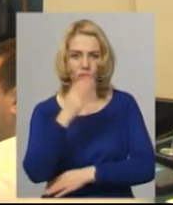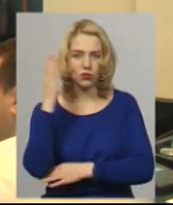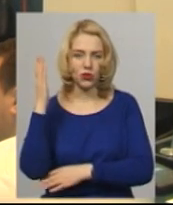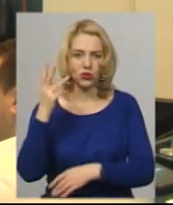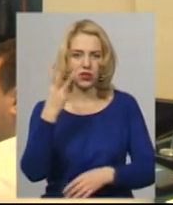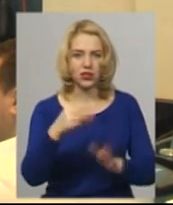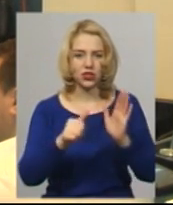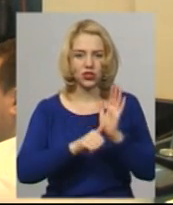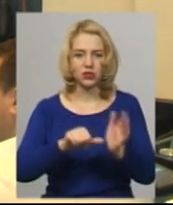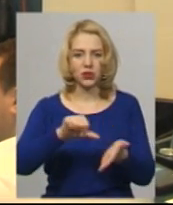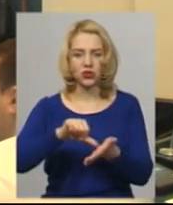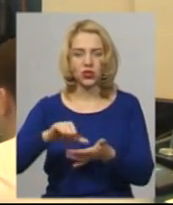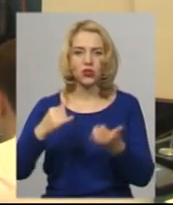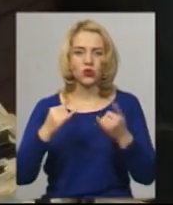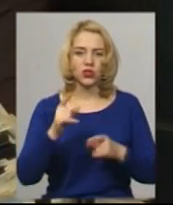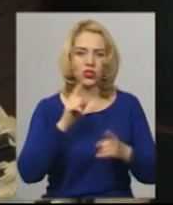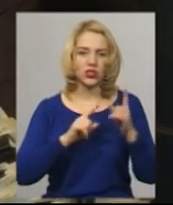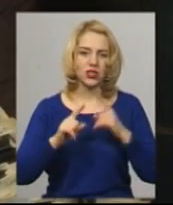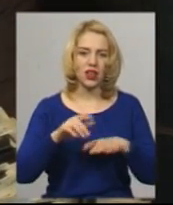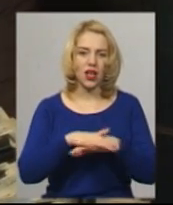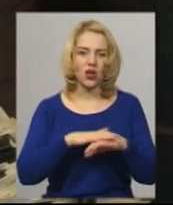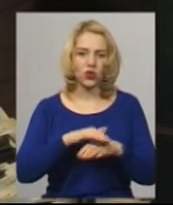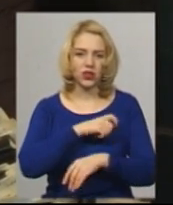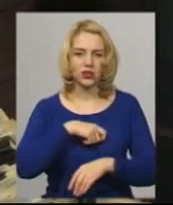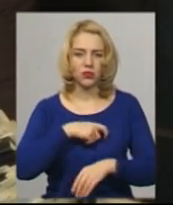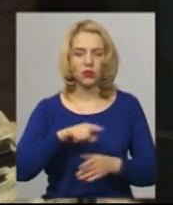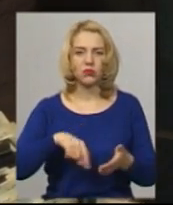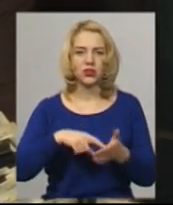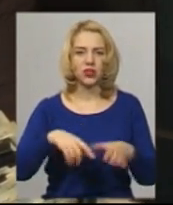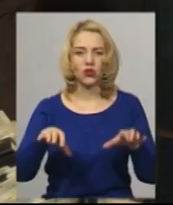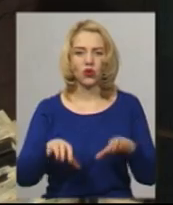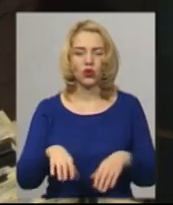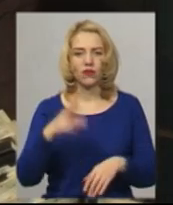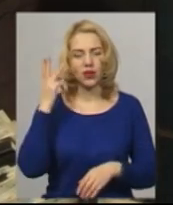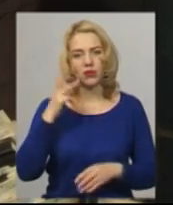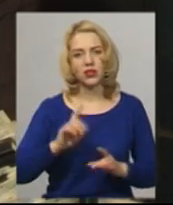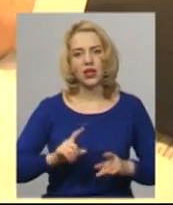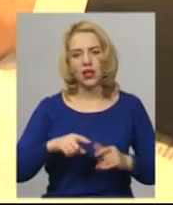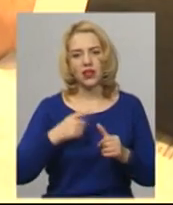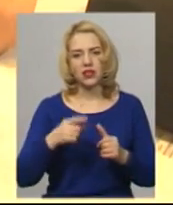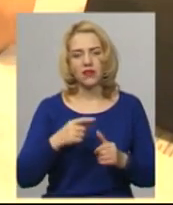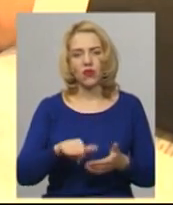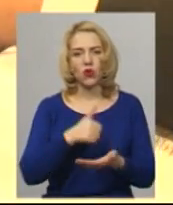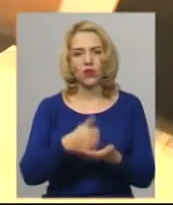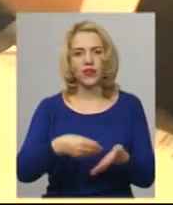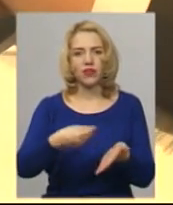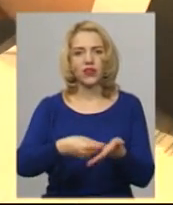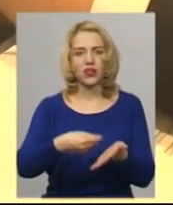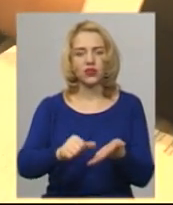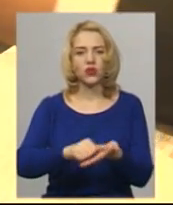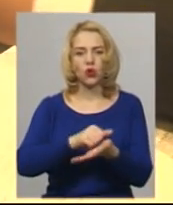36 присутніх на сьогоднішній сесії народних обранців. Міський голова Хмельницького назвав головний фінансовий документ обласного